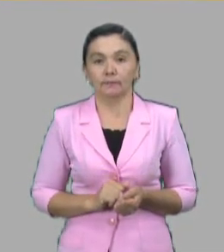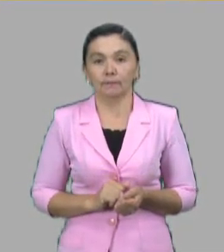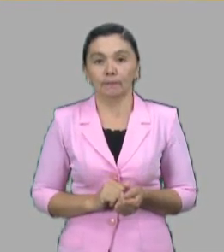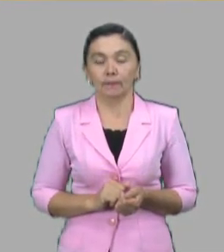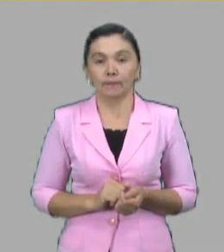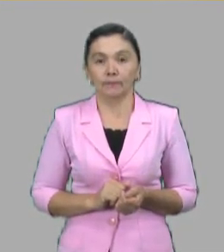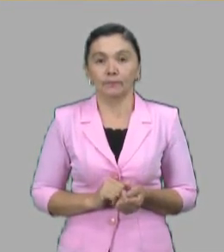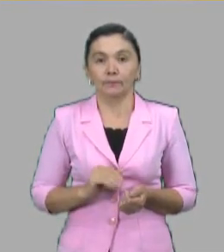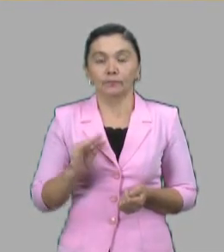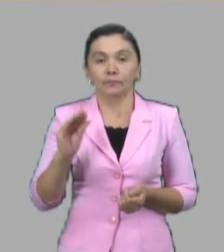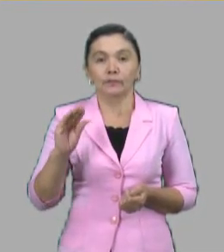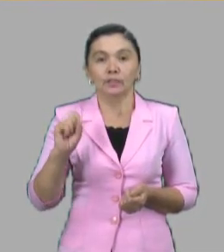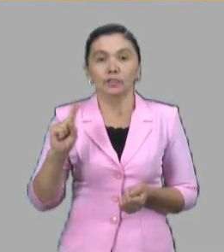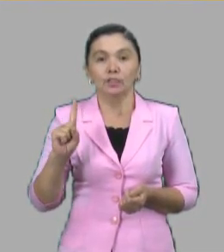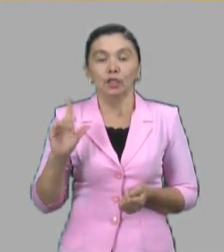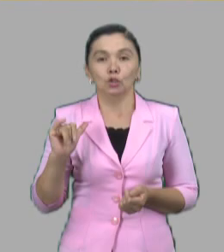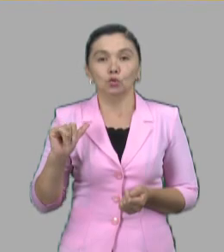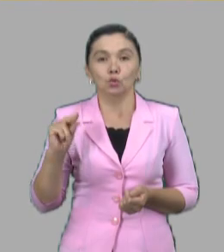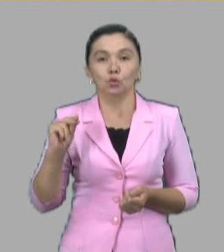Жазуучу.